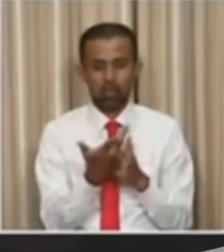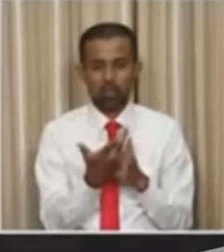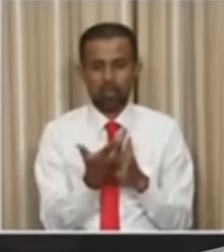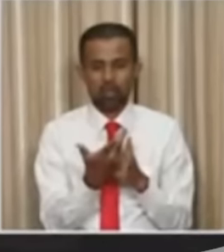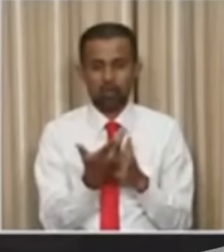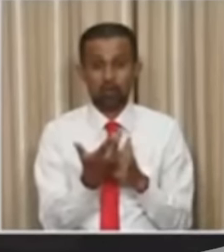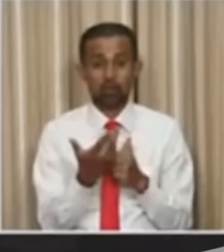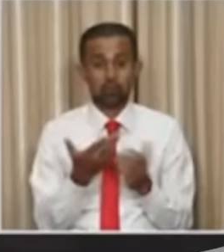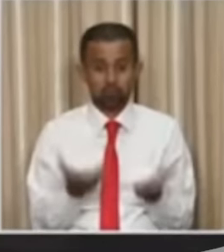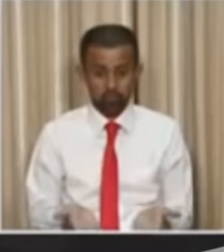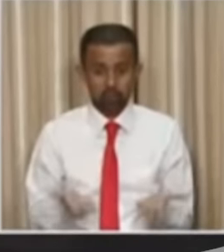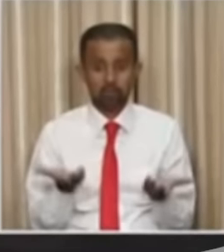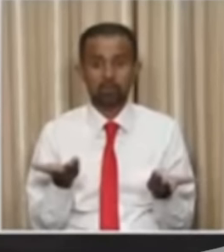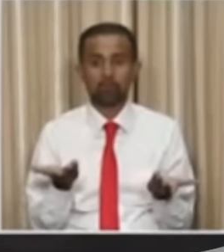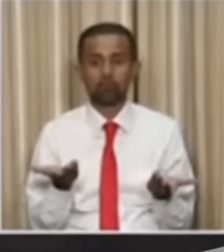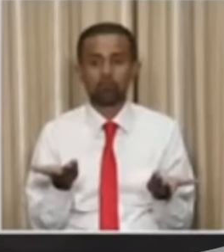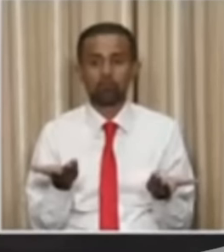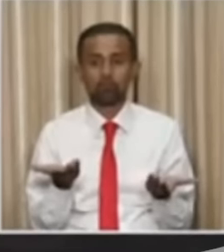මෙච්චර දේවල් වෙලා තියද්දි